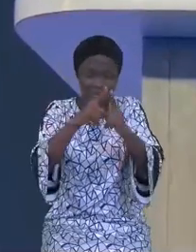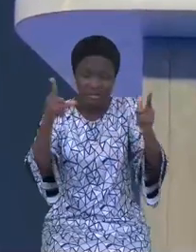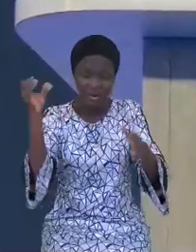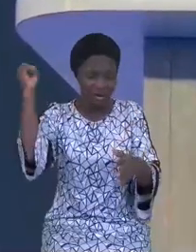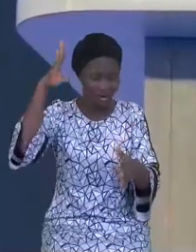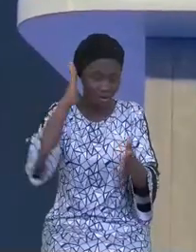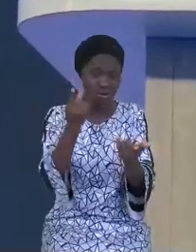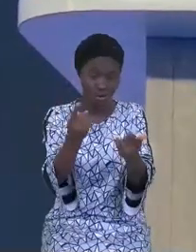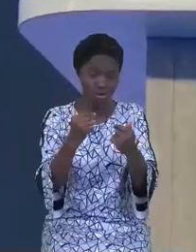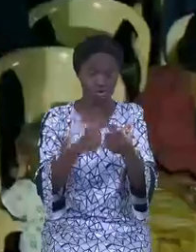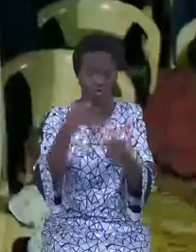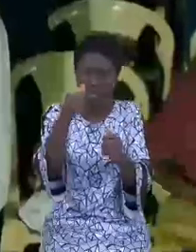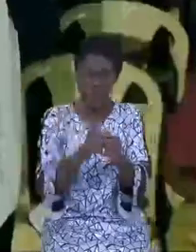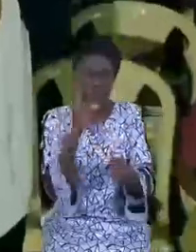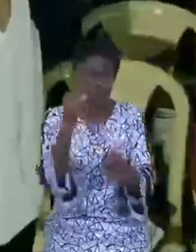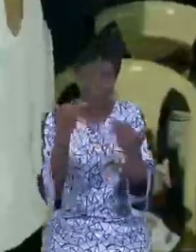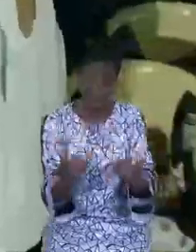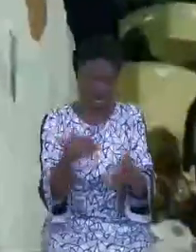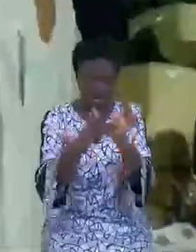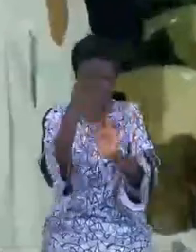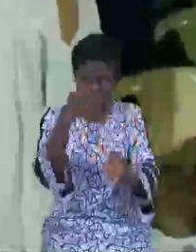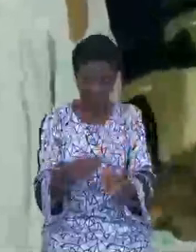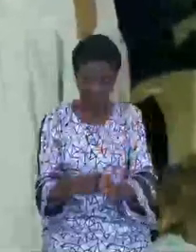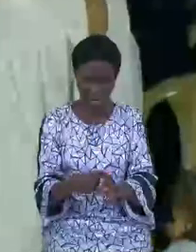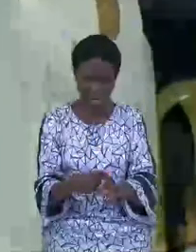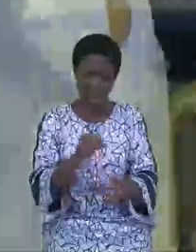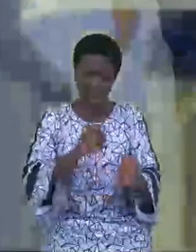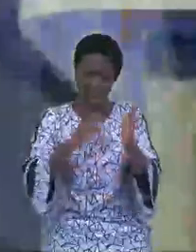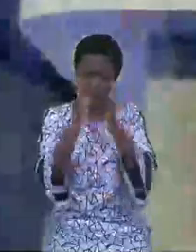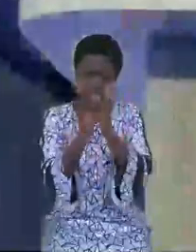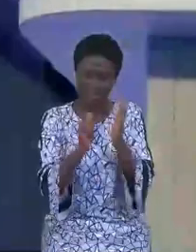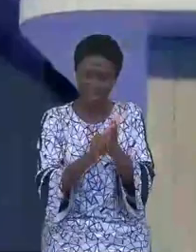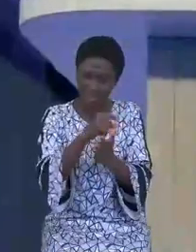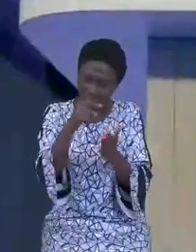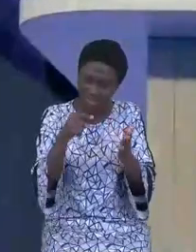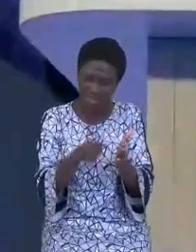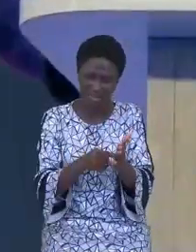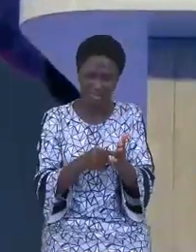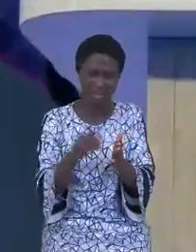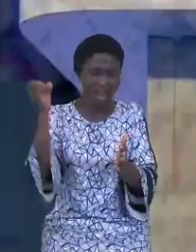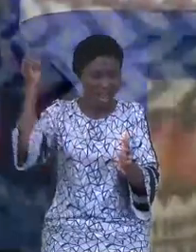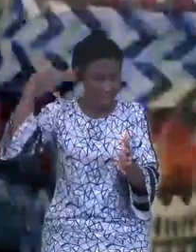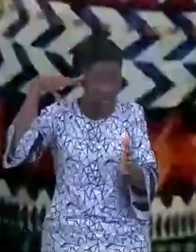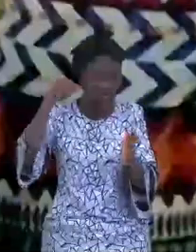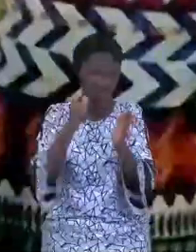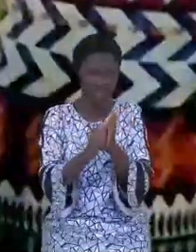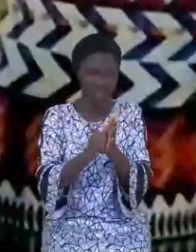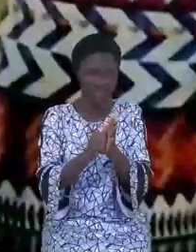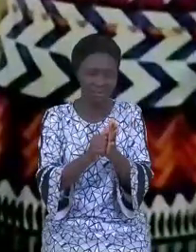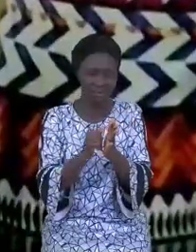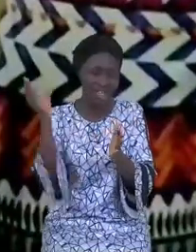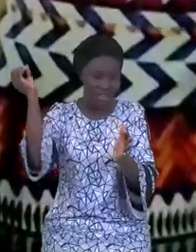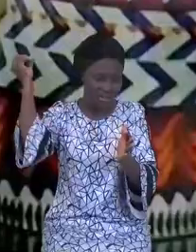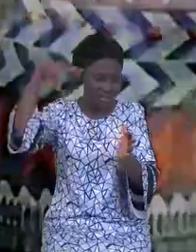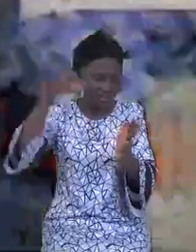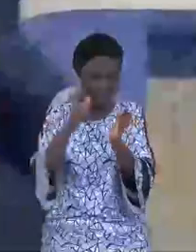parvienne à chacun maintenant au nom de Jésus. Je prie que cette grâce qui apparaît à tous